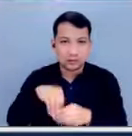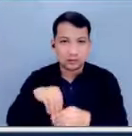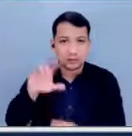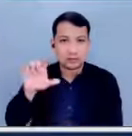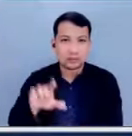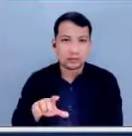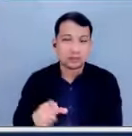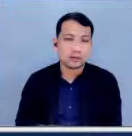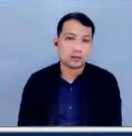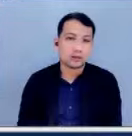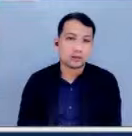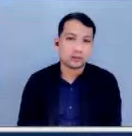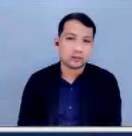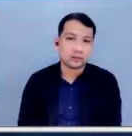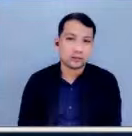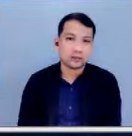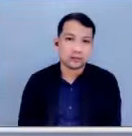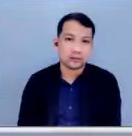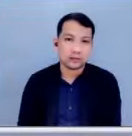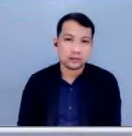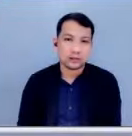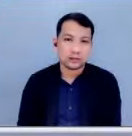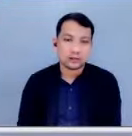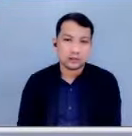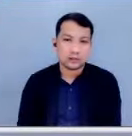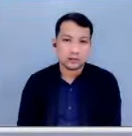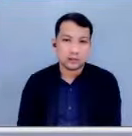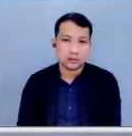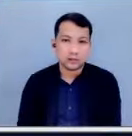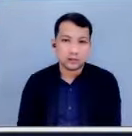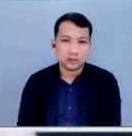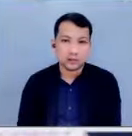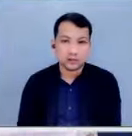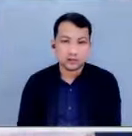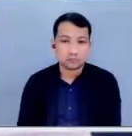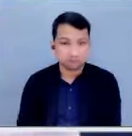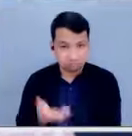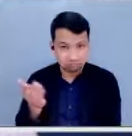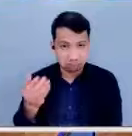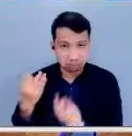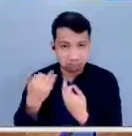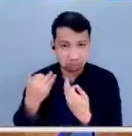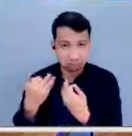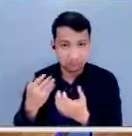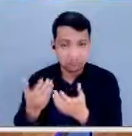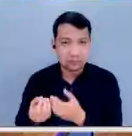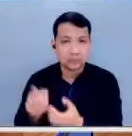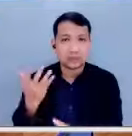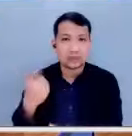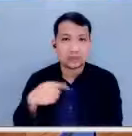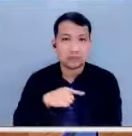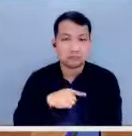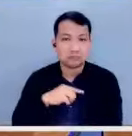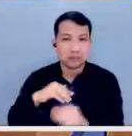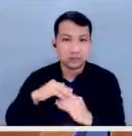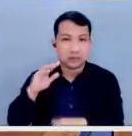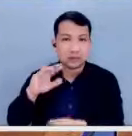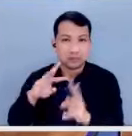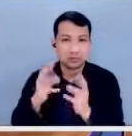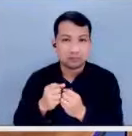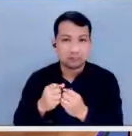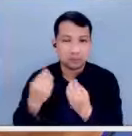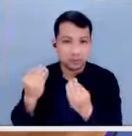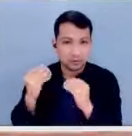Paganito? Nakatikwas? No. Pabaliktad? Like this po. Okay. Yes. Okay, tell me, magkano yung mga ganito? Nag-workshop ka ba? Nagtuturo ka